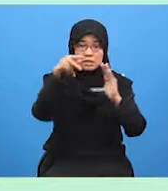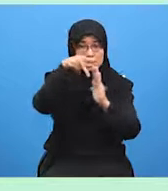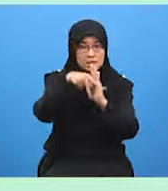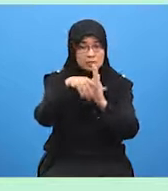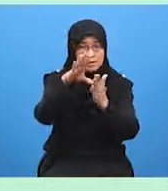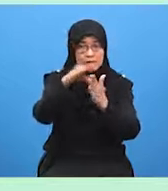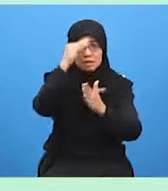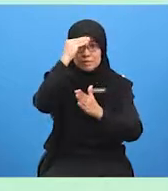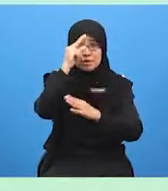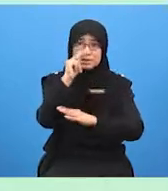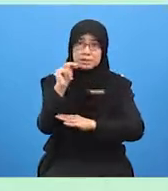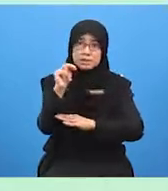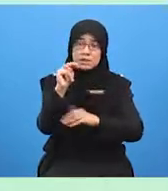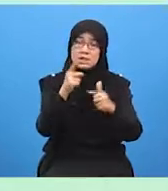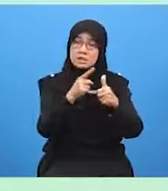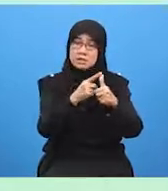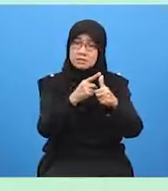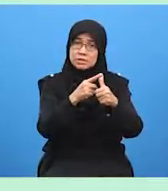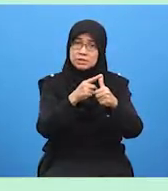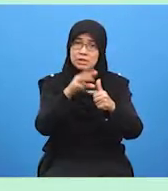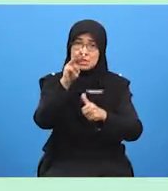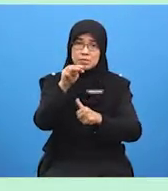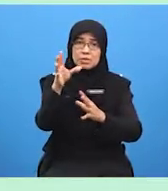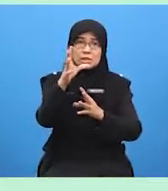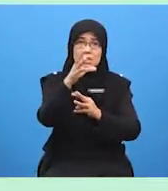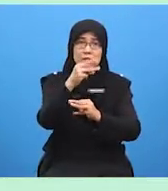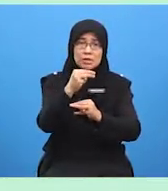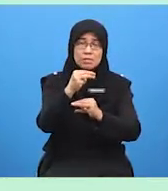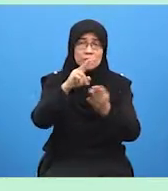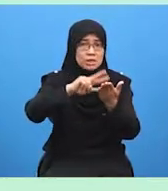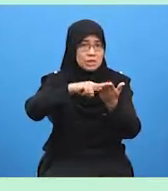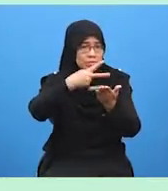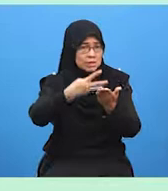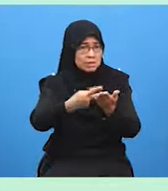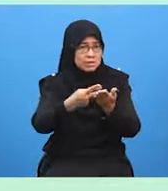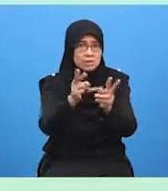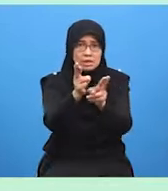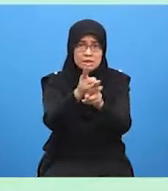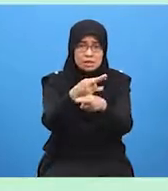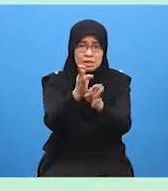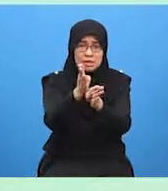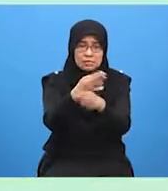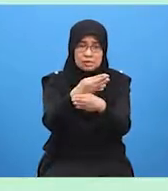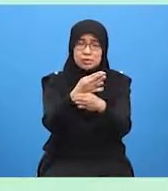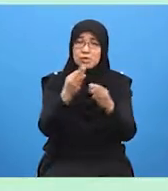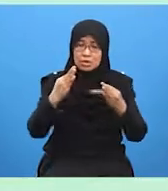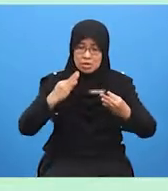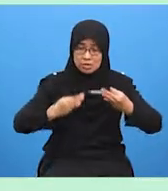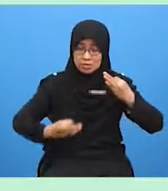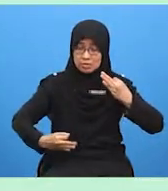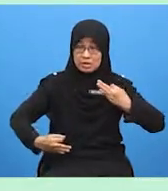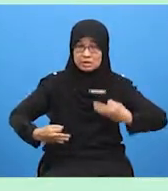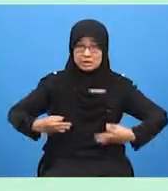capai. Pertama, murid dapat mentakrifkan reka bentuk fesyen.